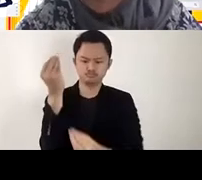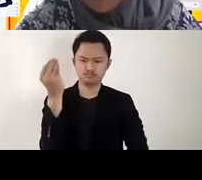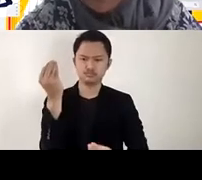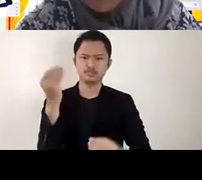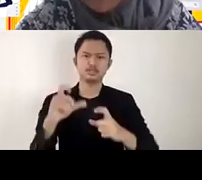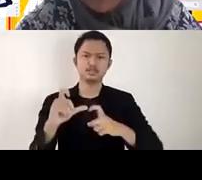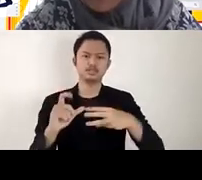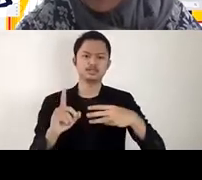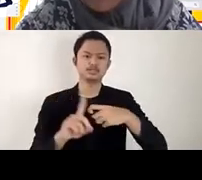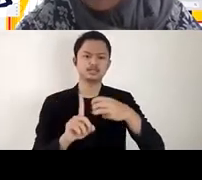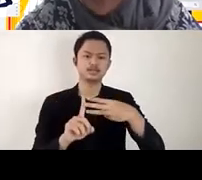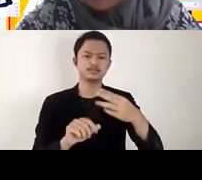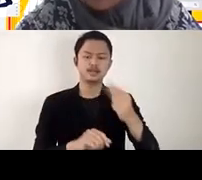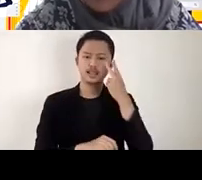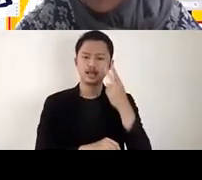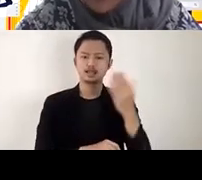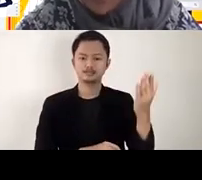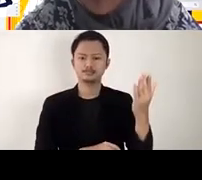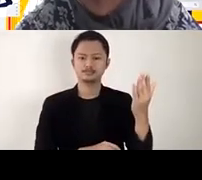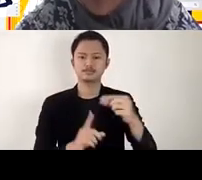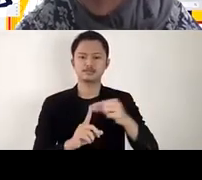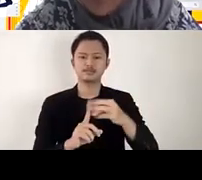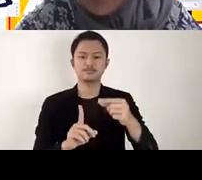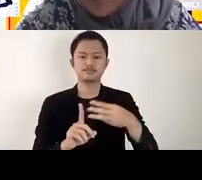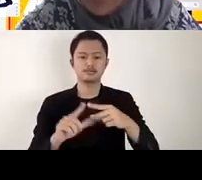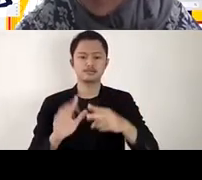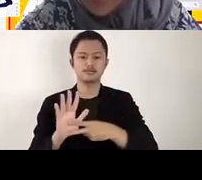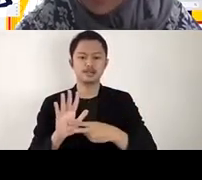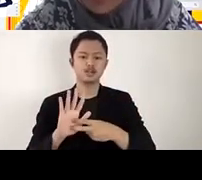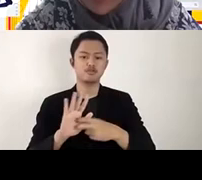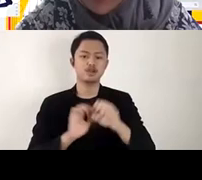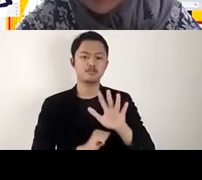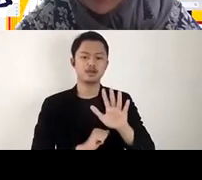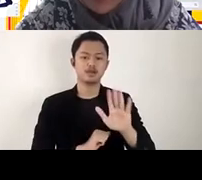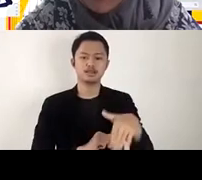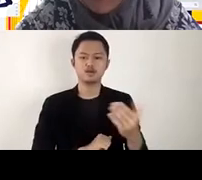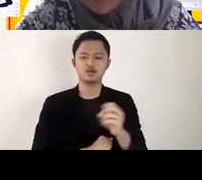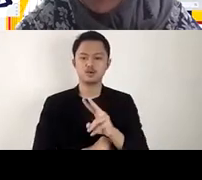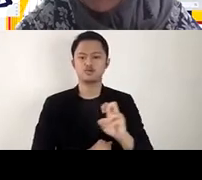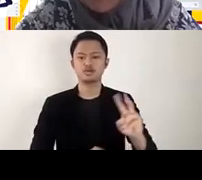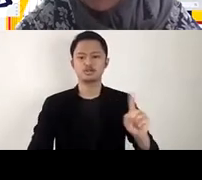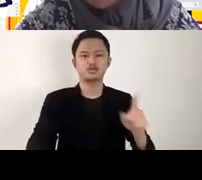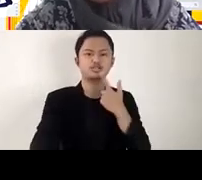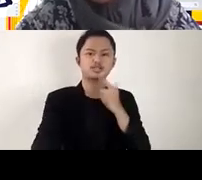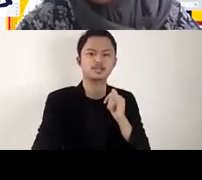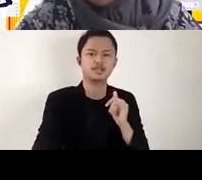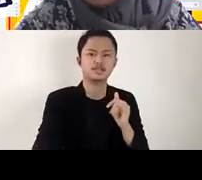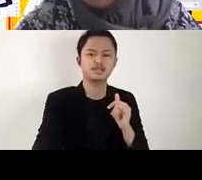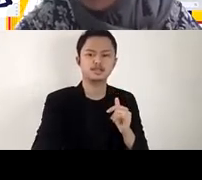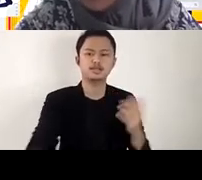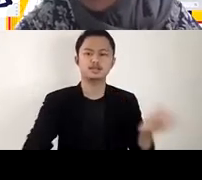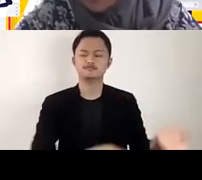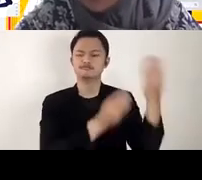juga paper farban berbahan nomor 5 2021 tadi juga mengamanatkan bahwa